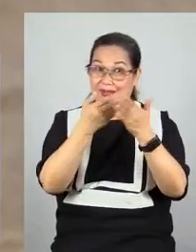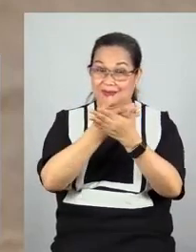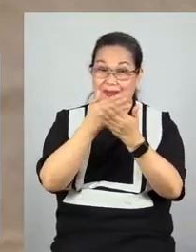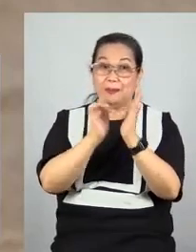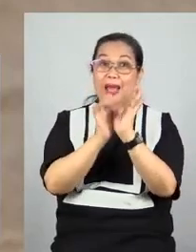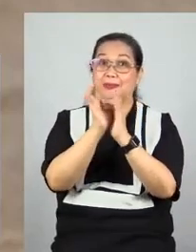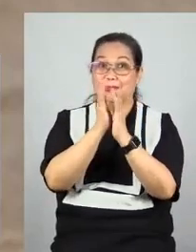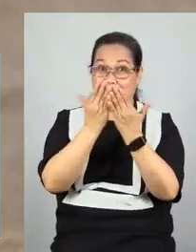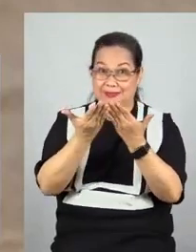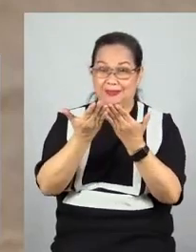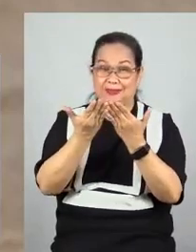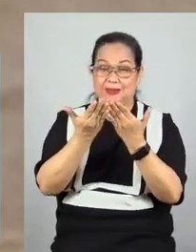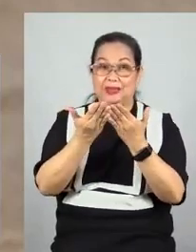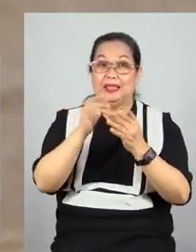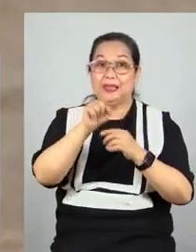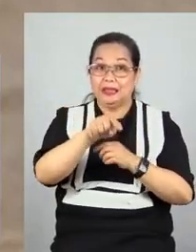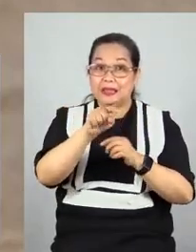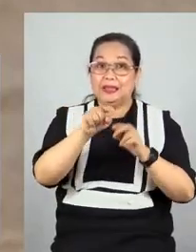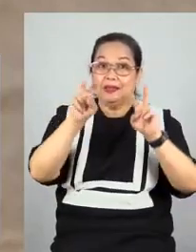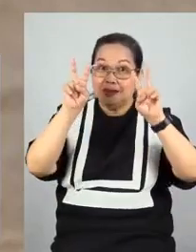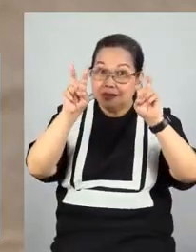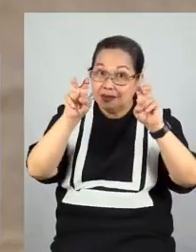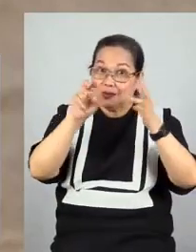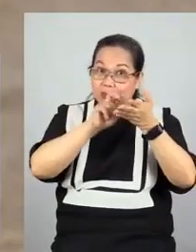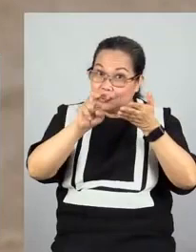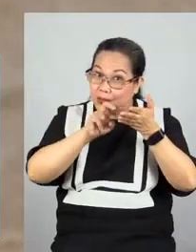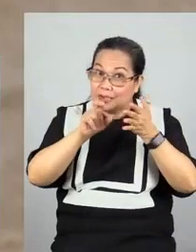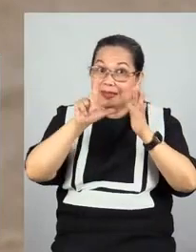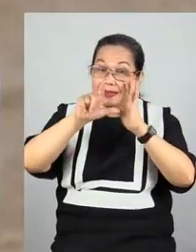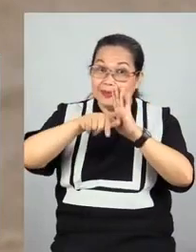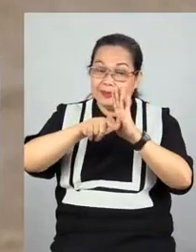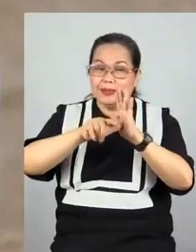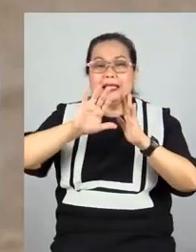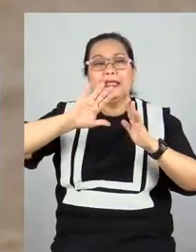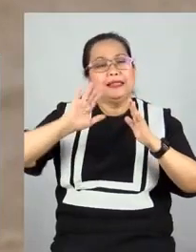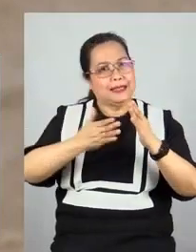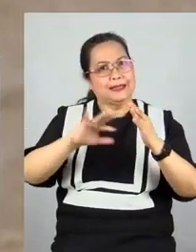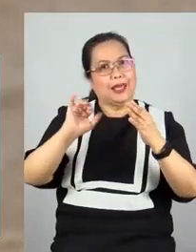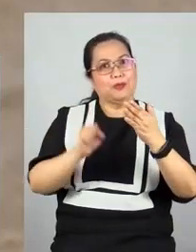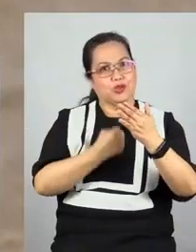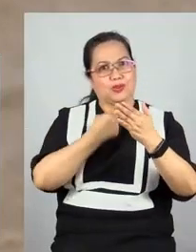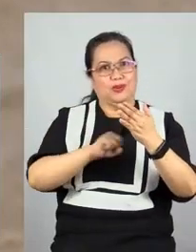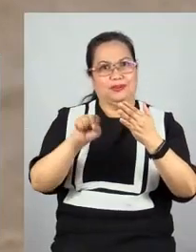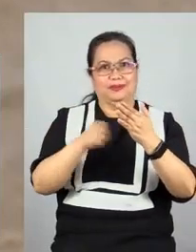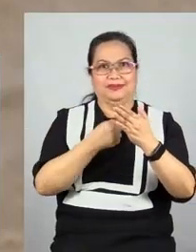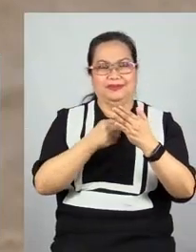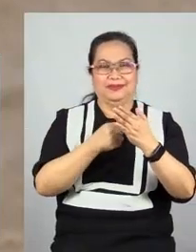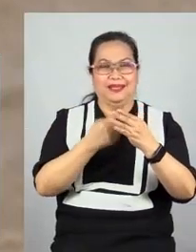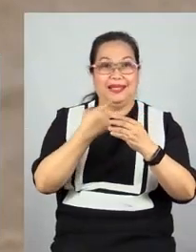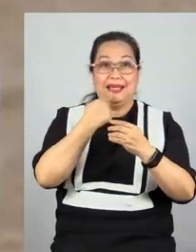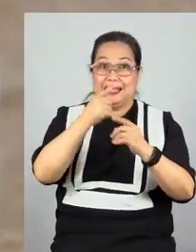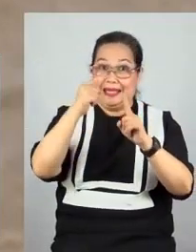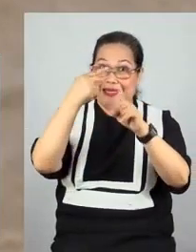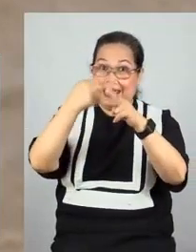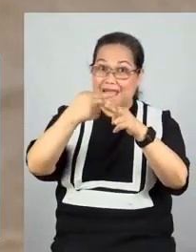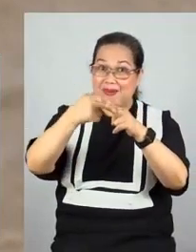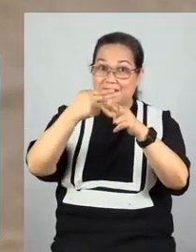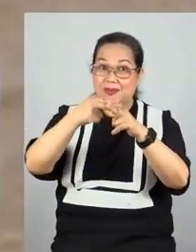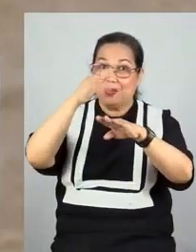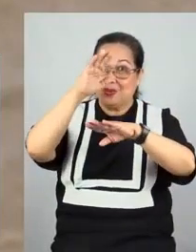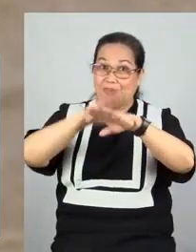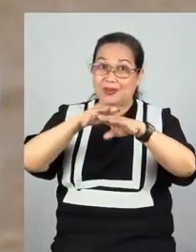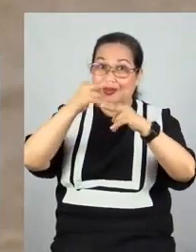Ito daw ay nasa form ng isang hymn. In fact, ang tawag dito ng